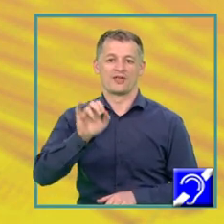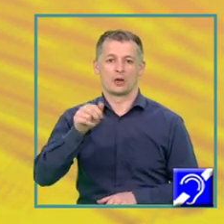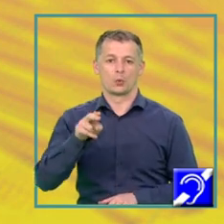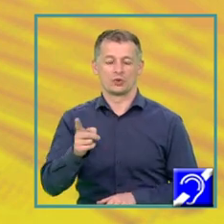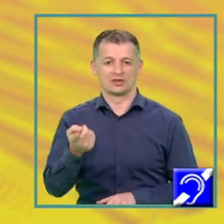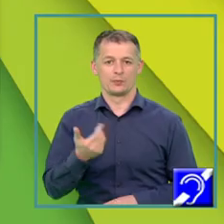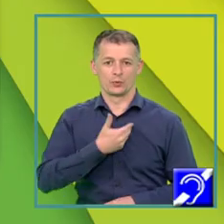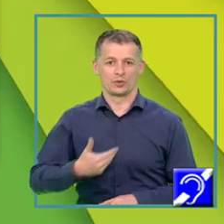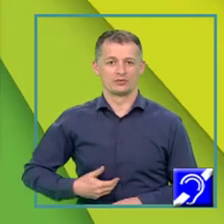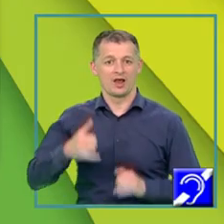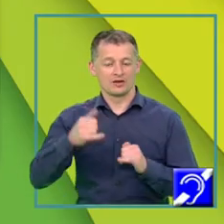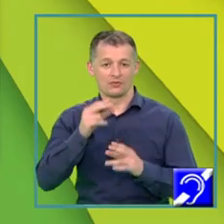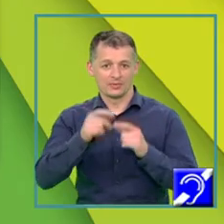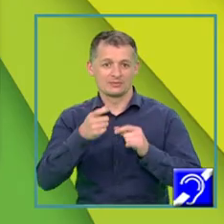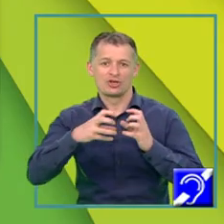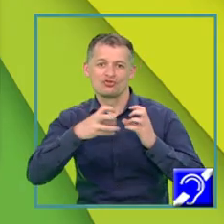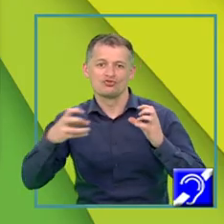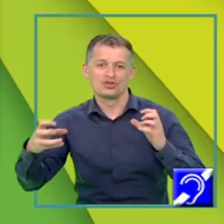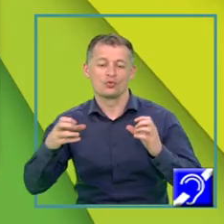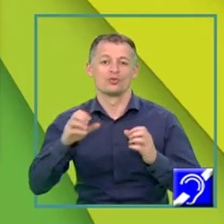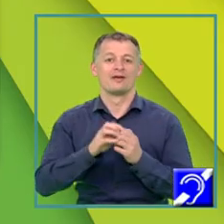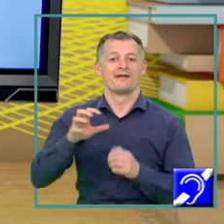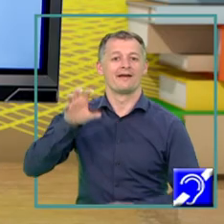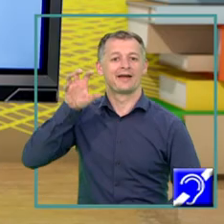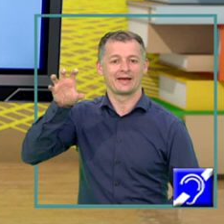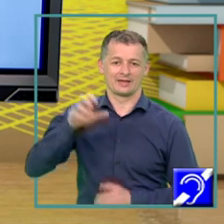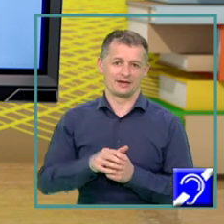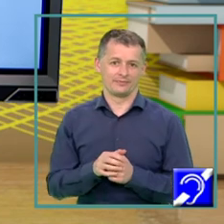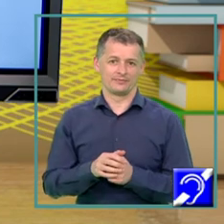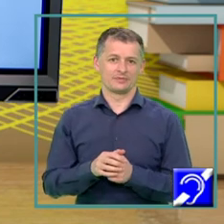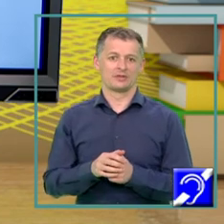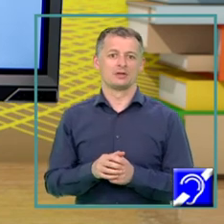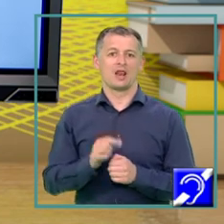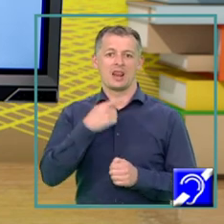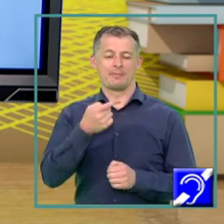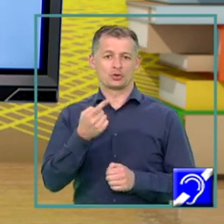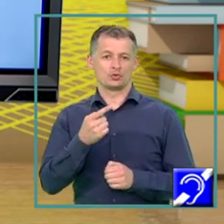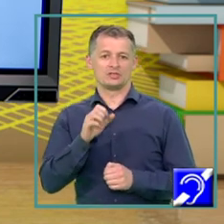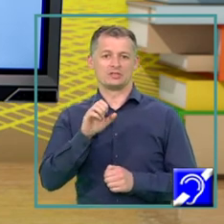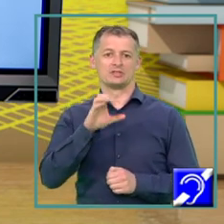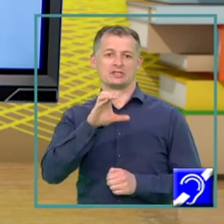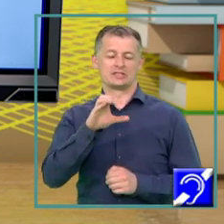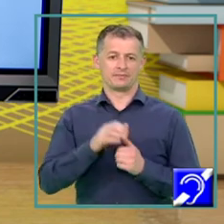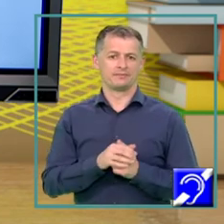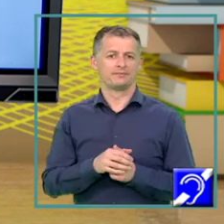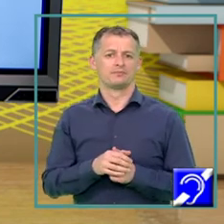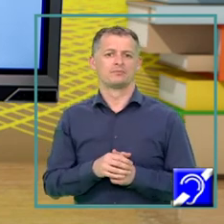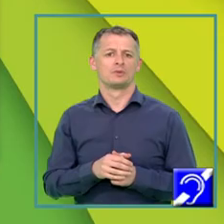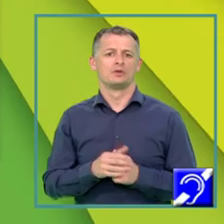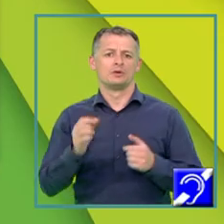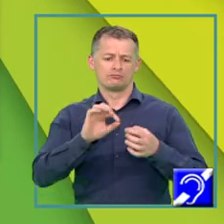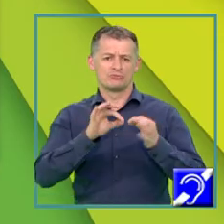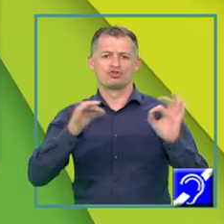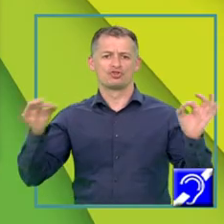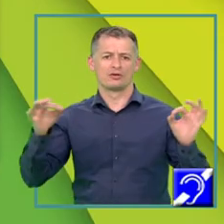despre șiruri de caractere în limbajul ce mai întâi Ce sunt șirurile de caractere termenul șir de caractere